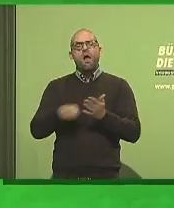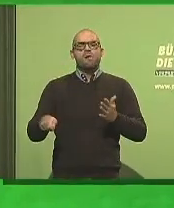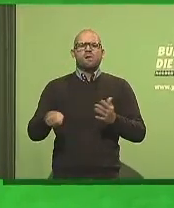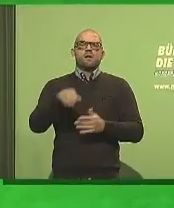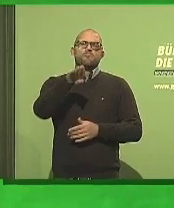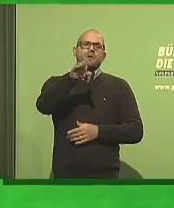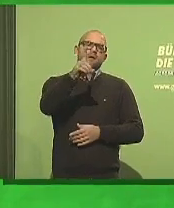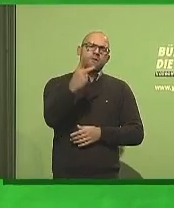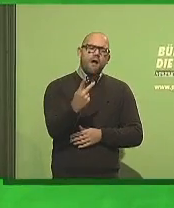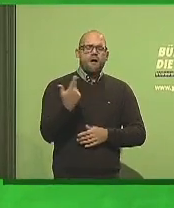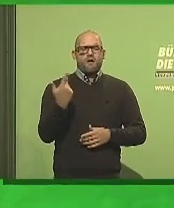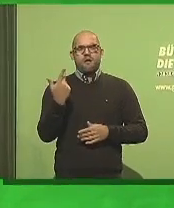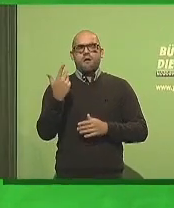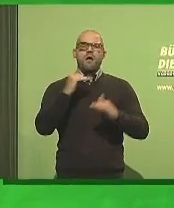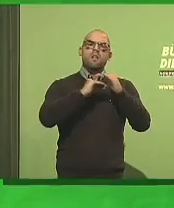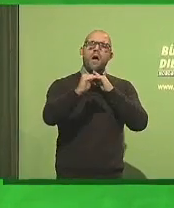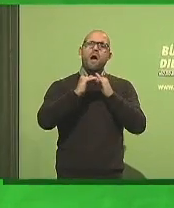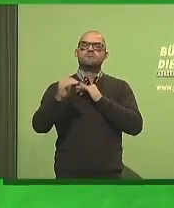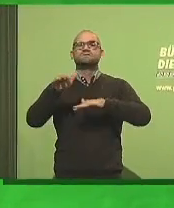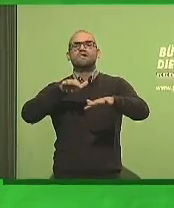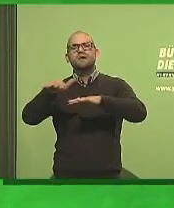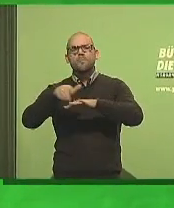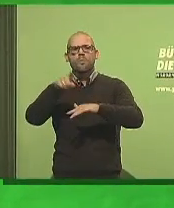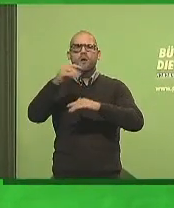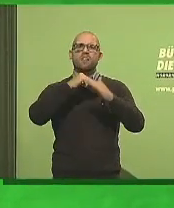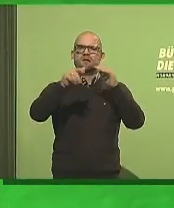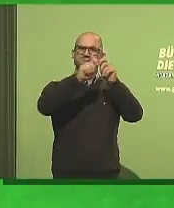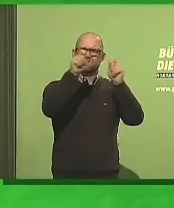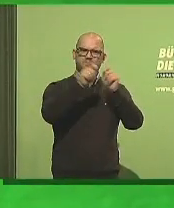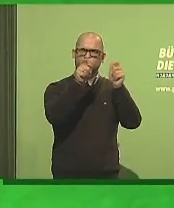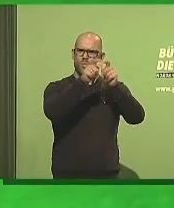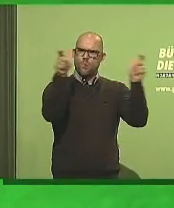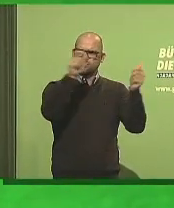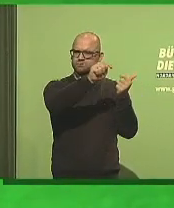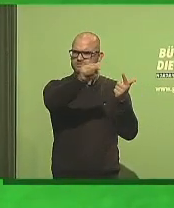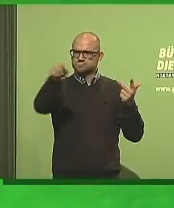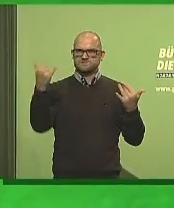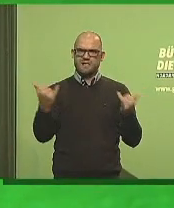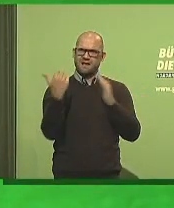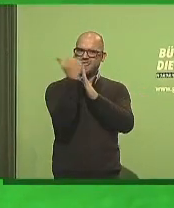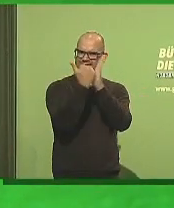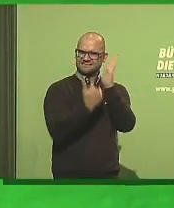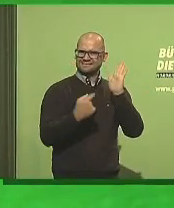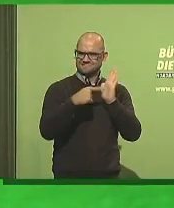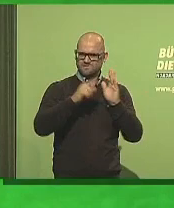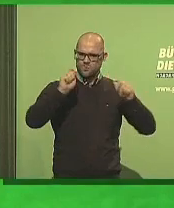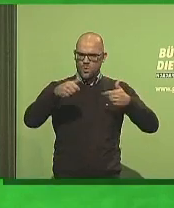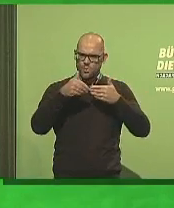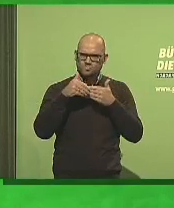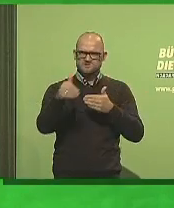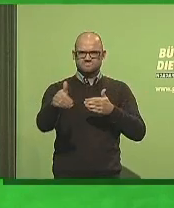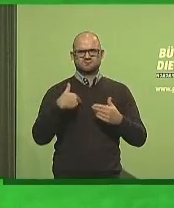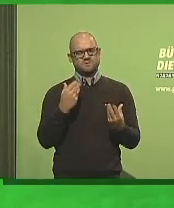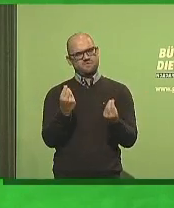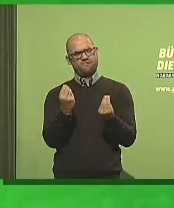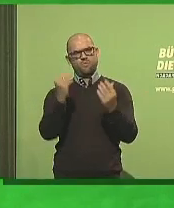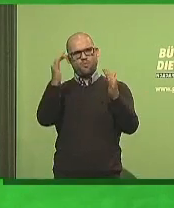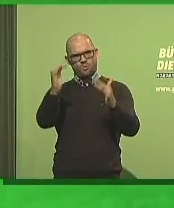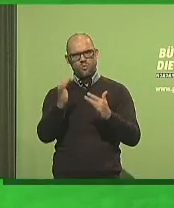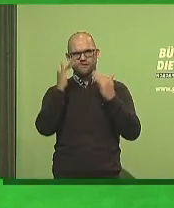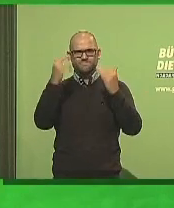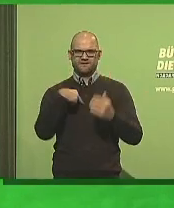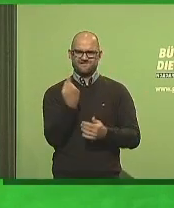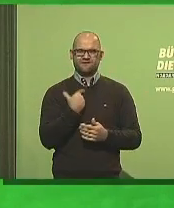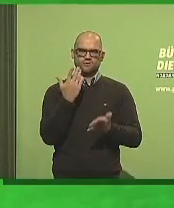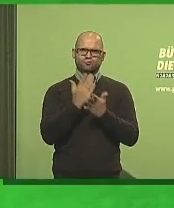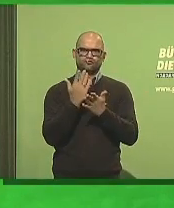den Landesversammlungen in den großen Landesverbänden, die jetzt die Listenaufstellungen vornehmen, sind wir sowas wie in der